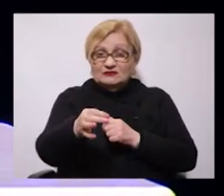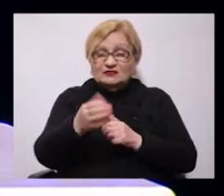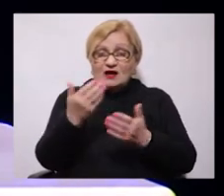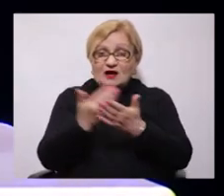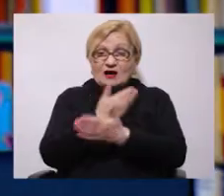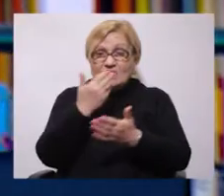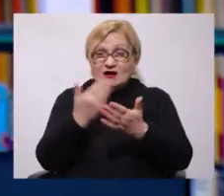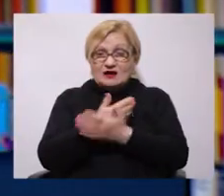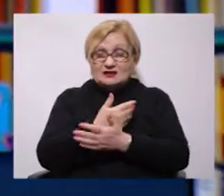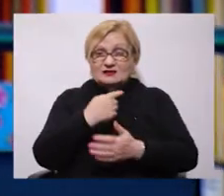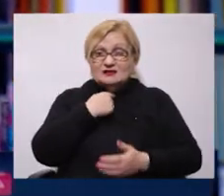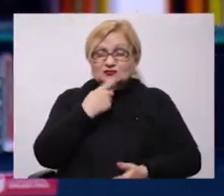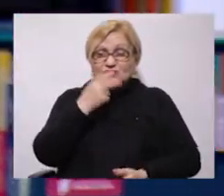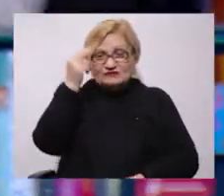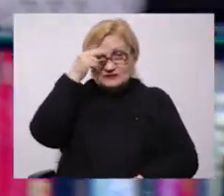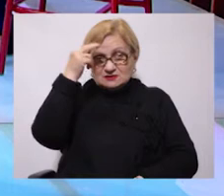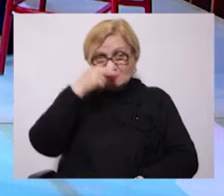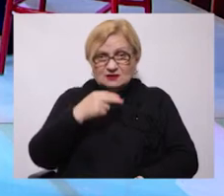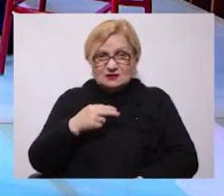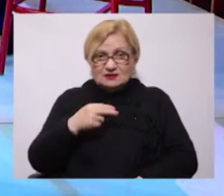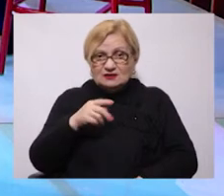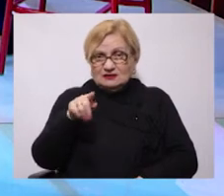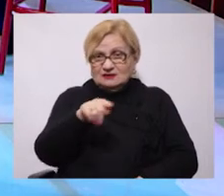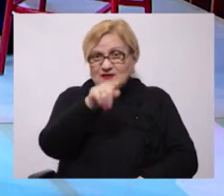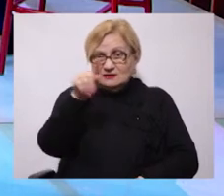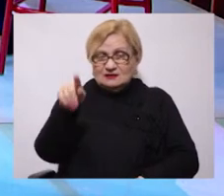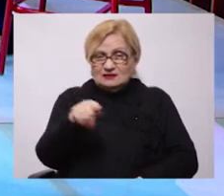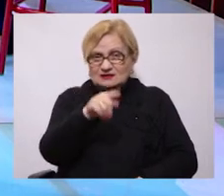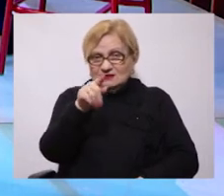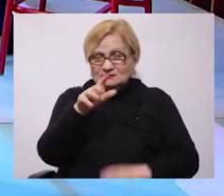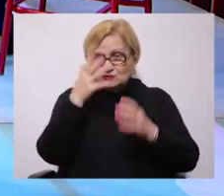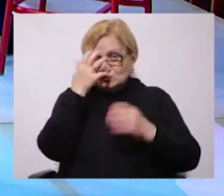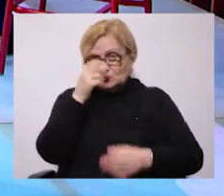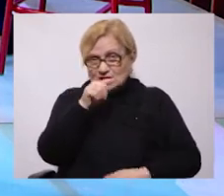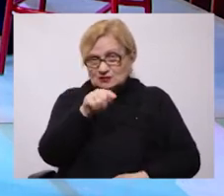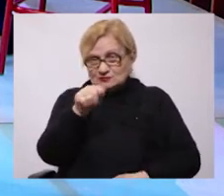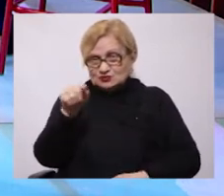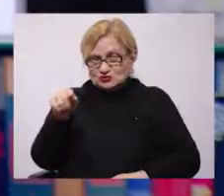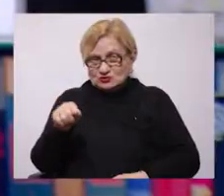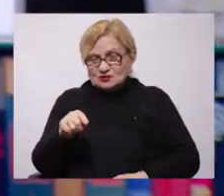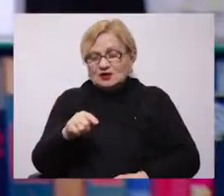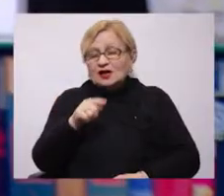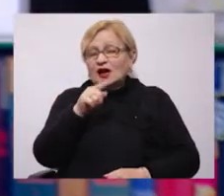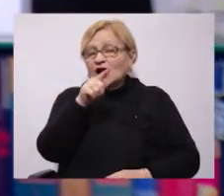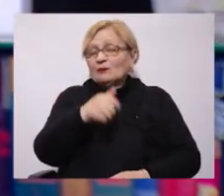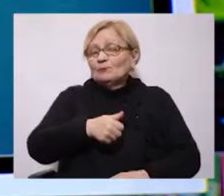ახალასოს, რომელიც დღეს უნდა ვისწავლოთ. თქვენ აი ამ ფოტოებში უნდა მოძებნოთ ამ ასოზე